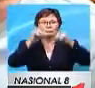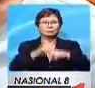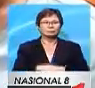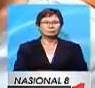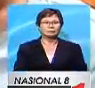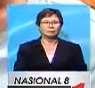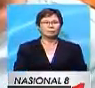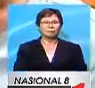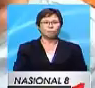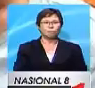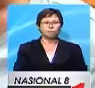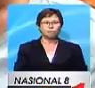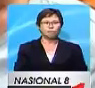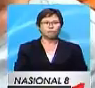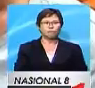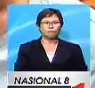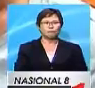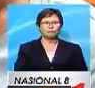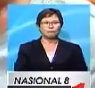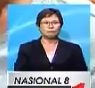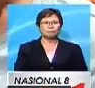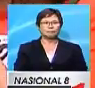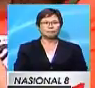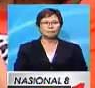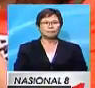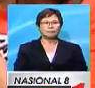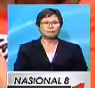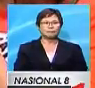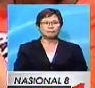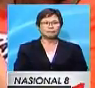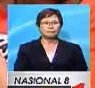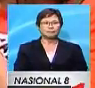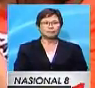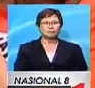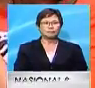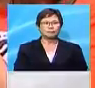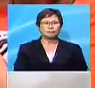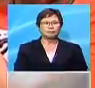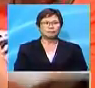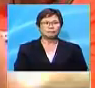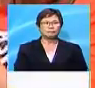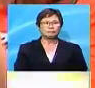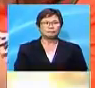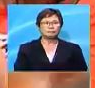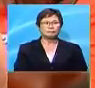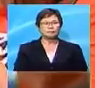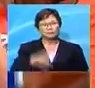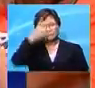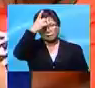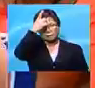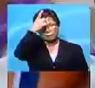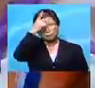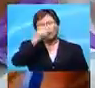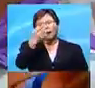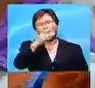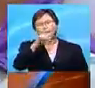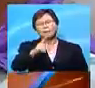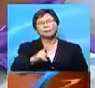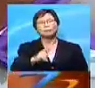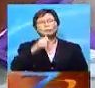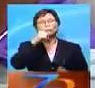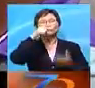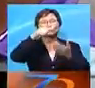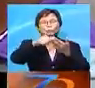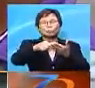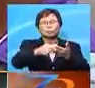lain Terima kasih kepada yang amat berhormat ban per Meri Datuk Seri dr Ahmad zaahid menyerahkan